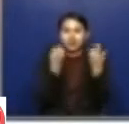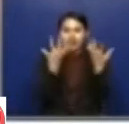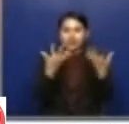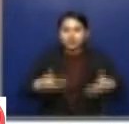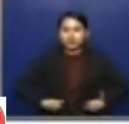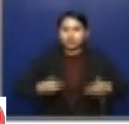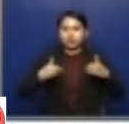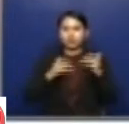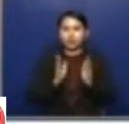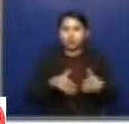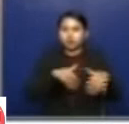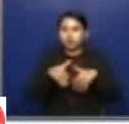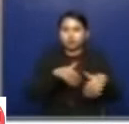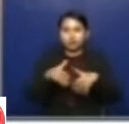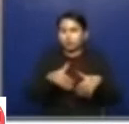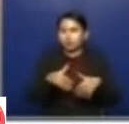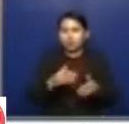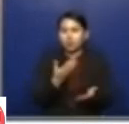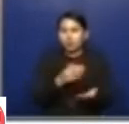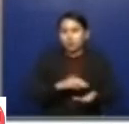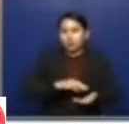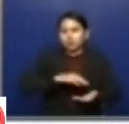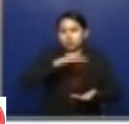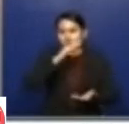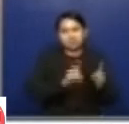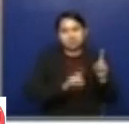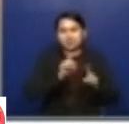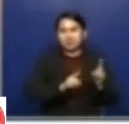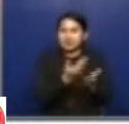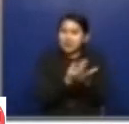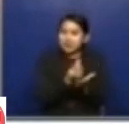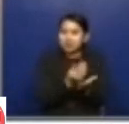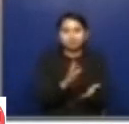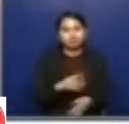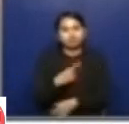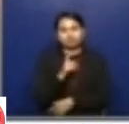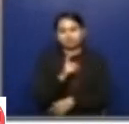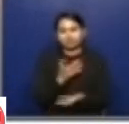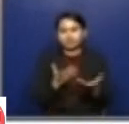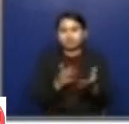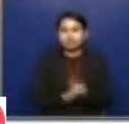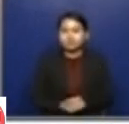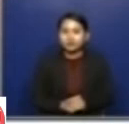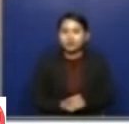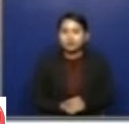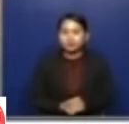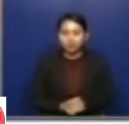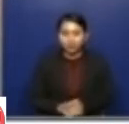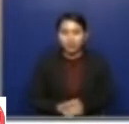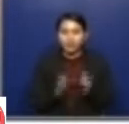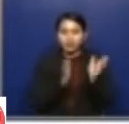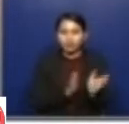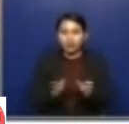ชีวิตของประชาชนอันเป็นมูลค่ามหาศาลที่ไม่สามารถประเมินเป็นตัวเลขได้เช่นกันเพื่อให้ครบถ้วนกระบวน